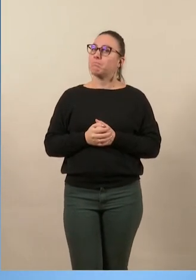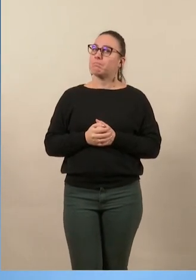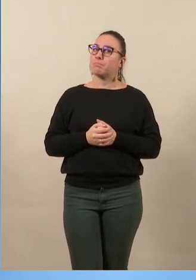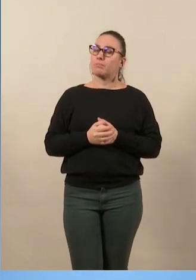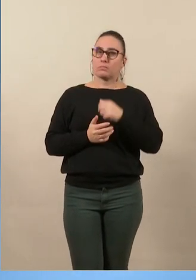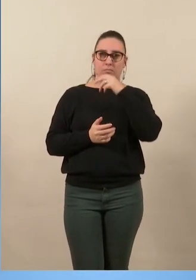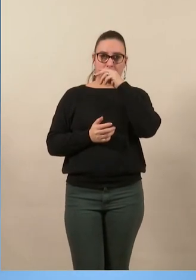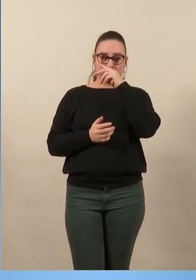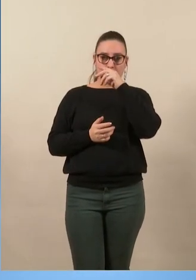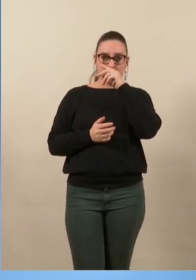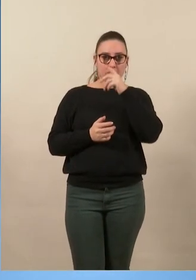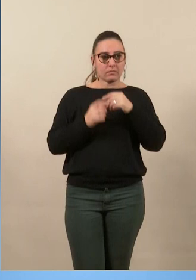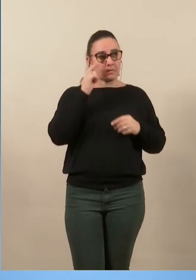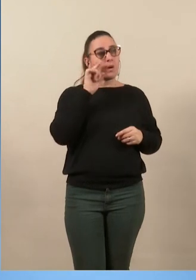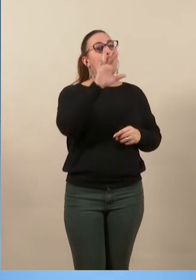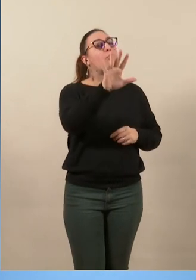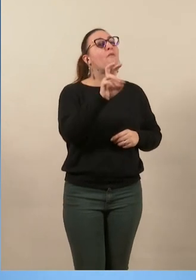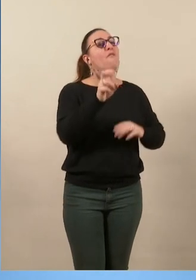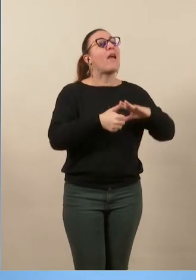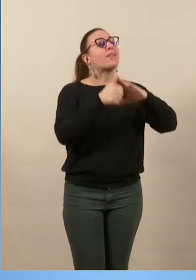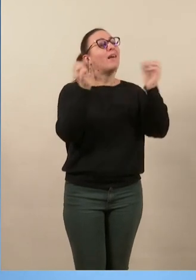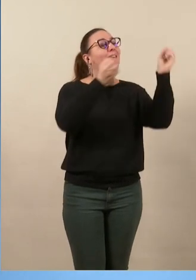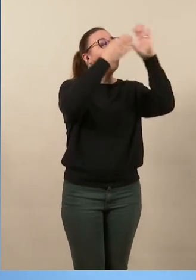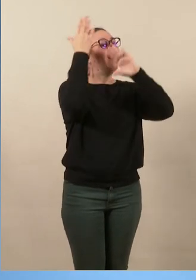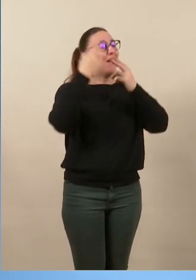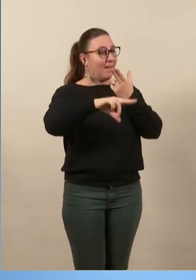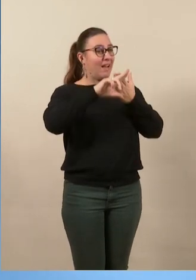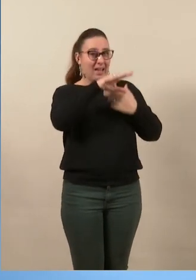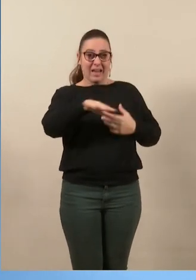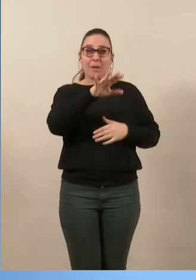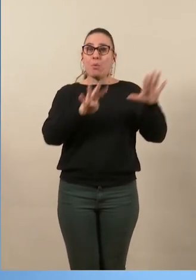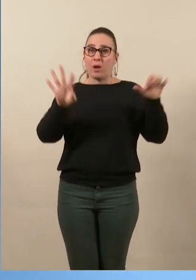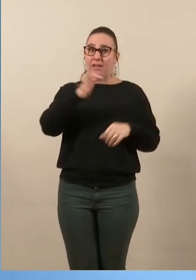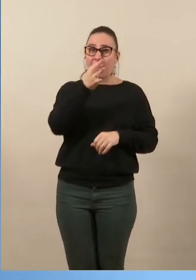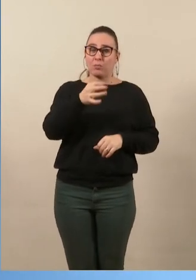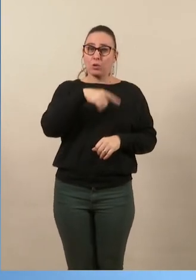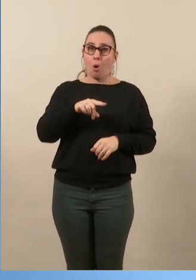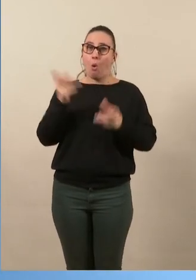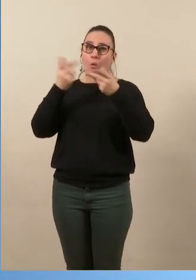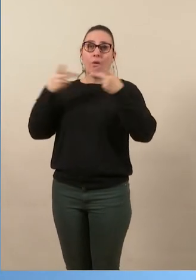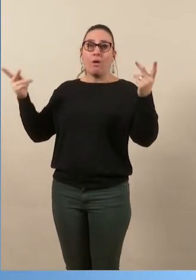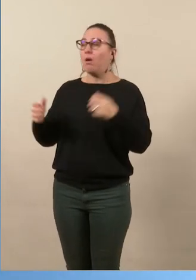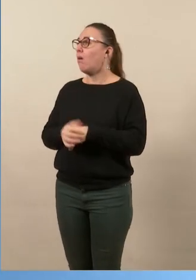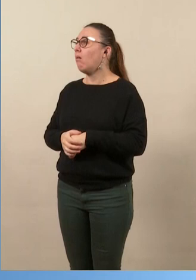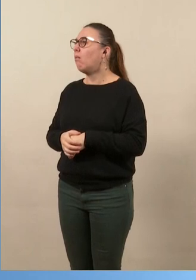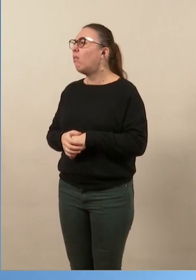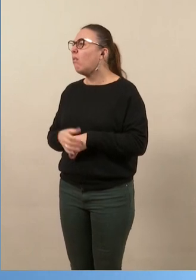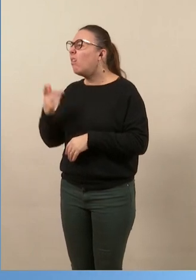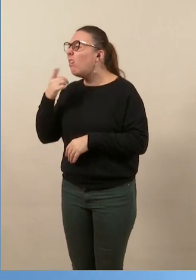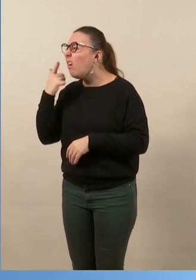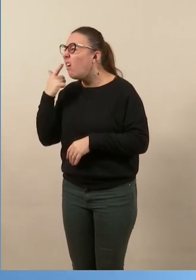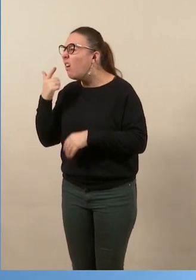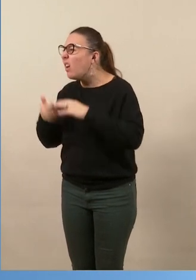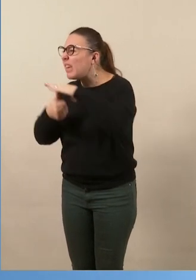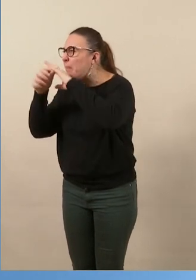question qu'est-ce que ça évoque pour vous capital verte 95 % des grosblois ils vous diront je ne sais pas de quoi vous me parlez